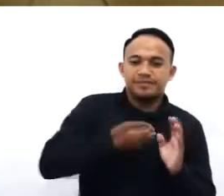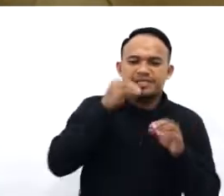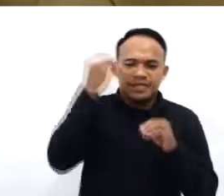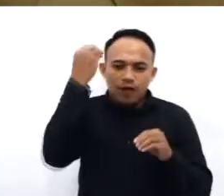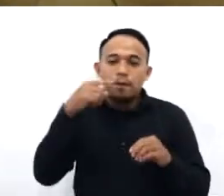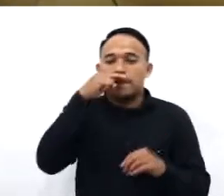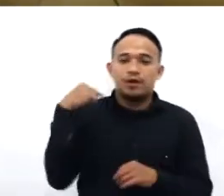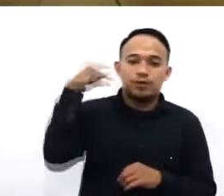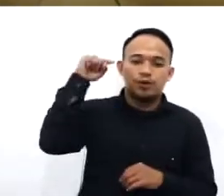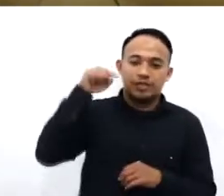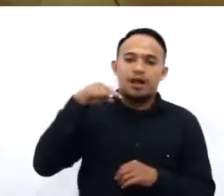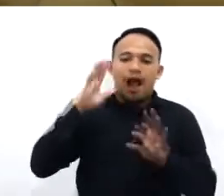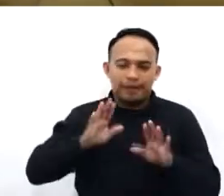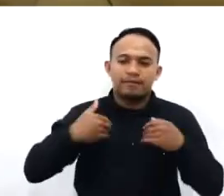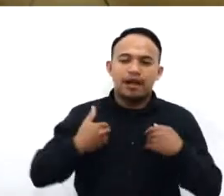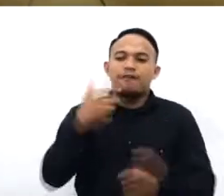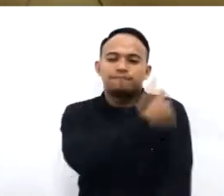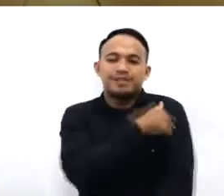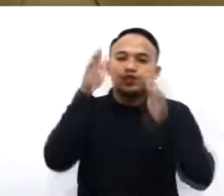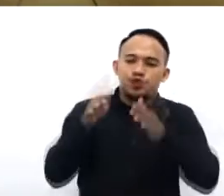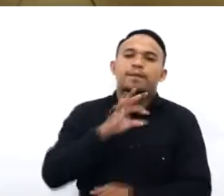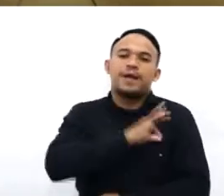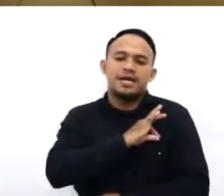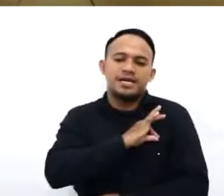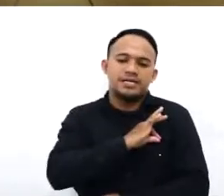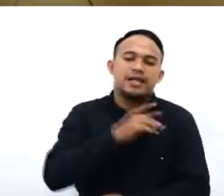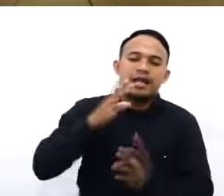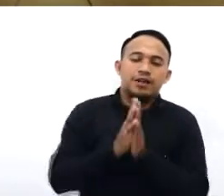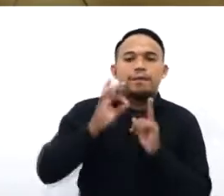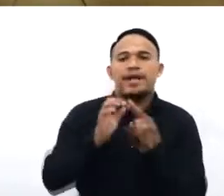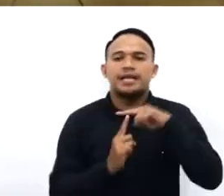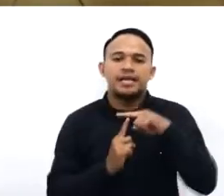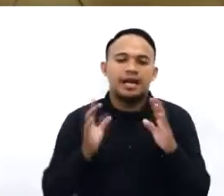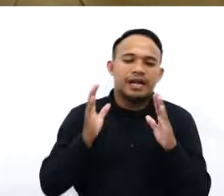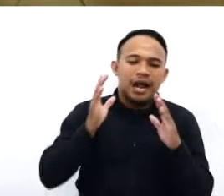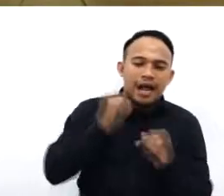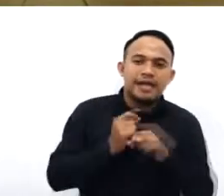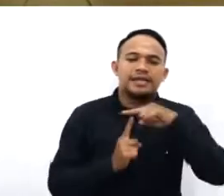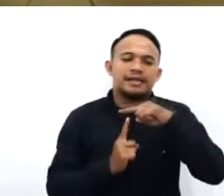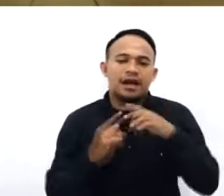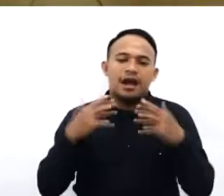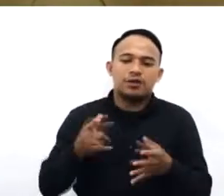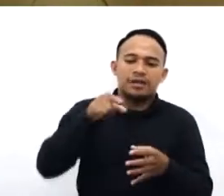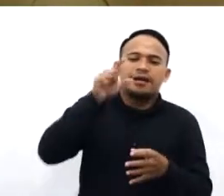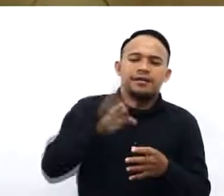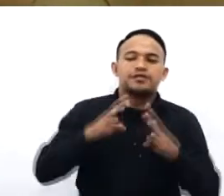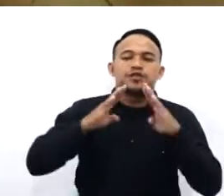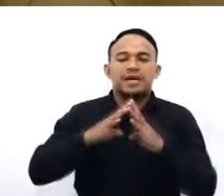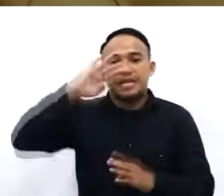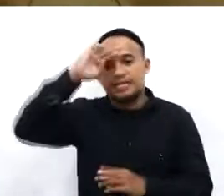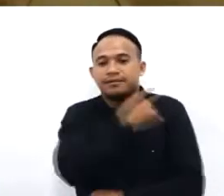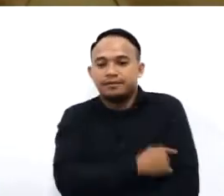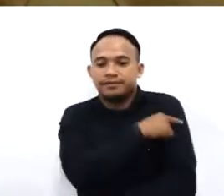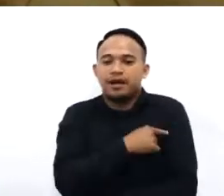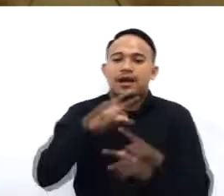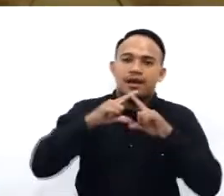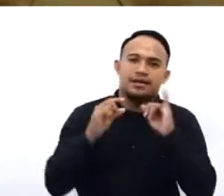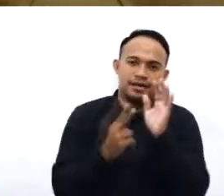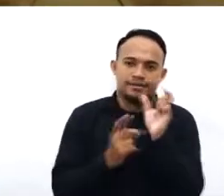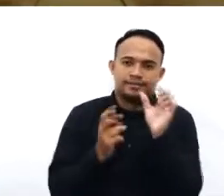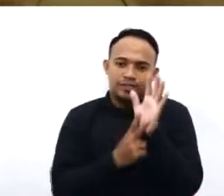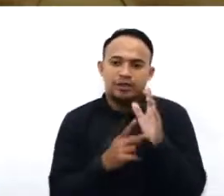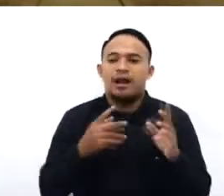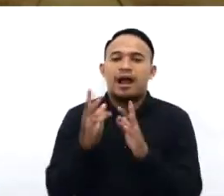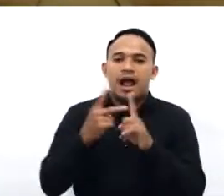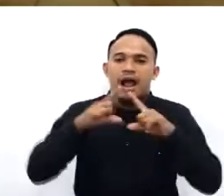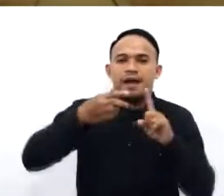ini terlihat dari peninjauan vaksinasi yang dilakukan oleh Gubernur Gorontalo Rusli Habibie khusus untuk PNS dan